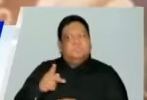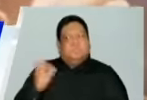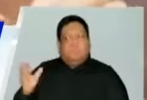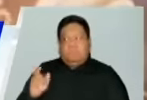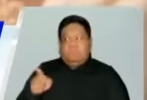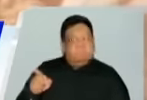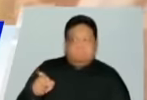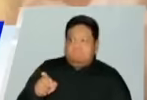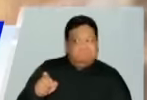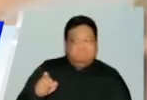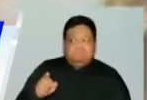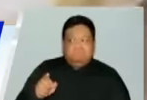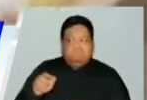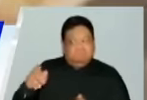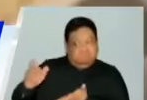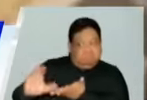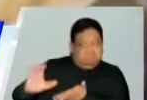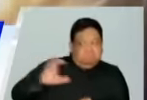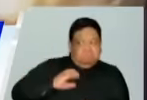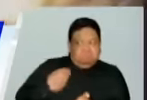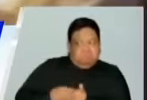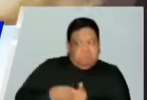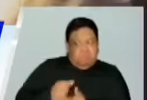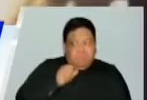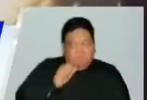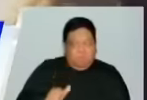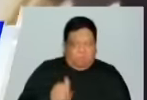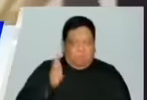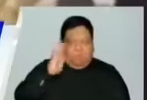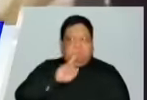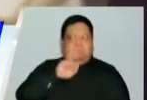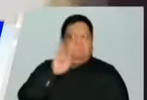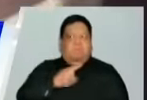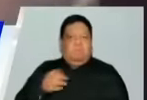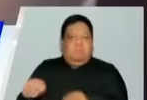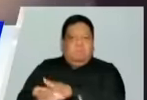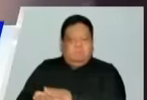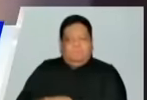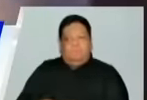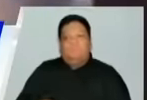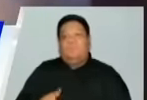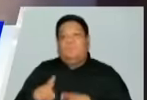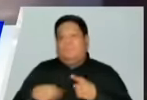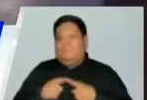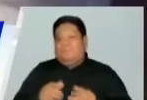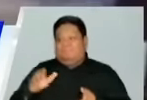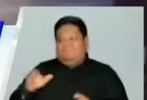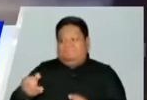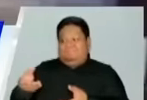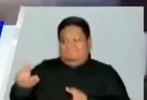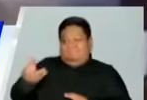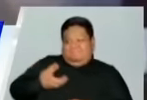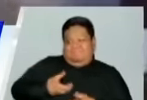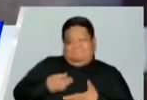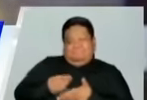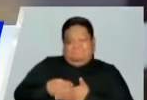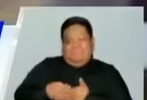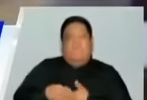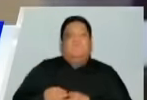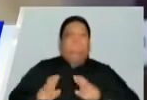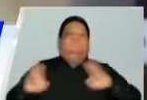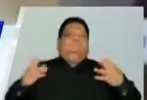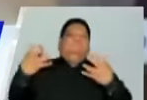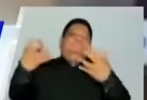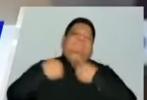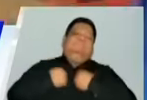hindi magbibigay ng padulas. Nang maidokumentong pagtanggap ng suspect ng bulto ng pera mula sa kausap, inaresto na siya sa kasong robbery,